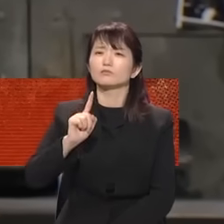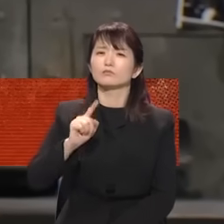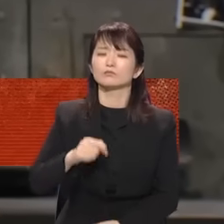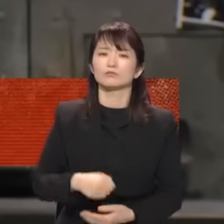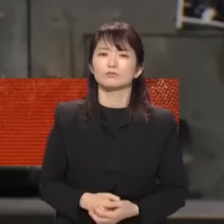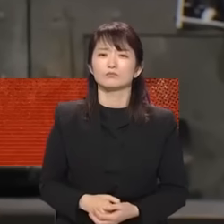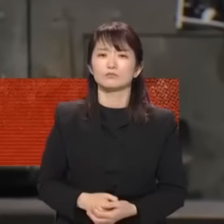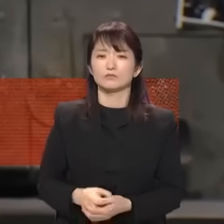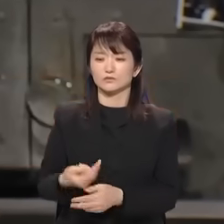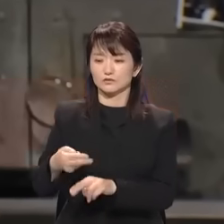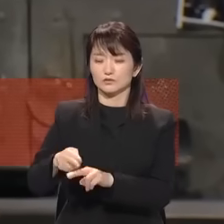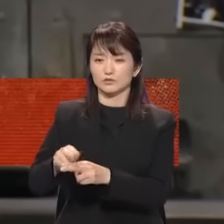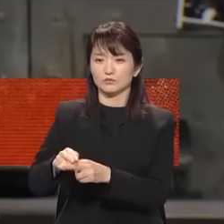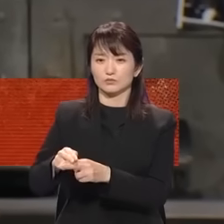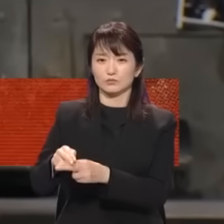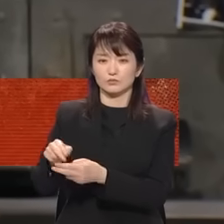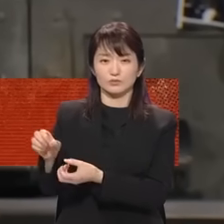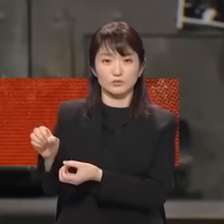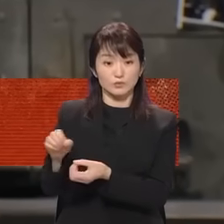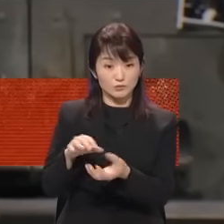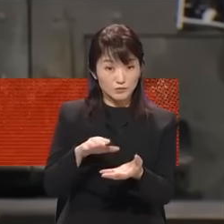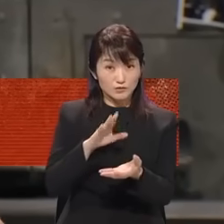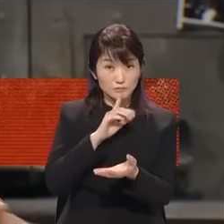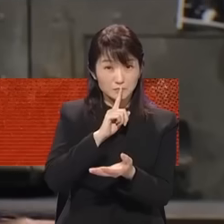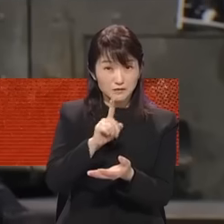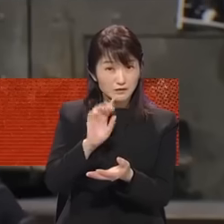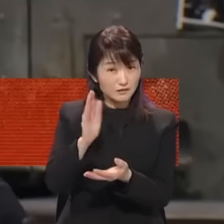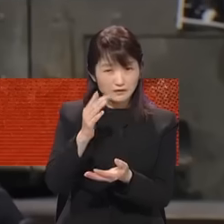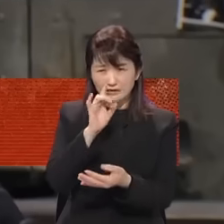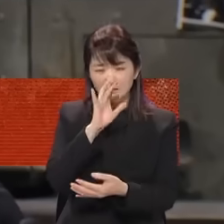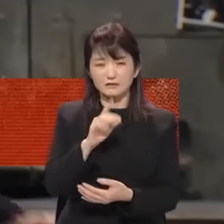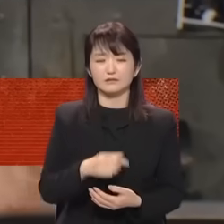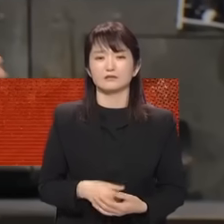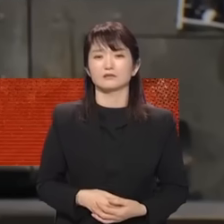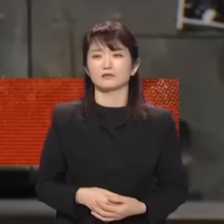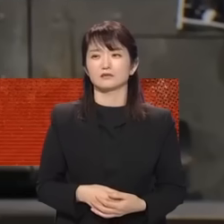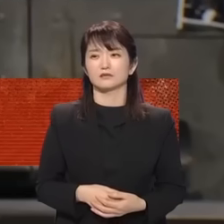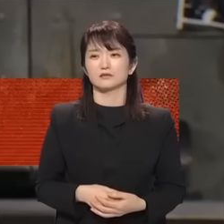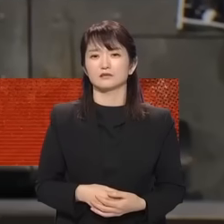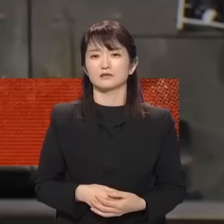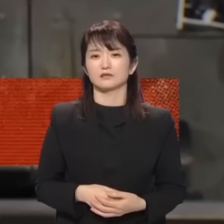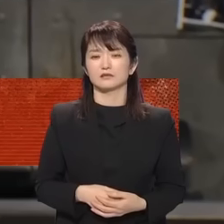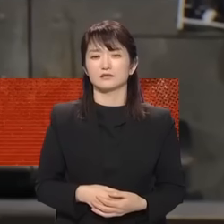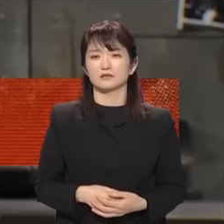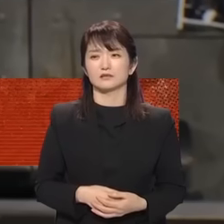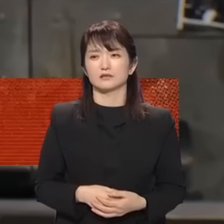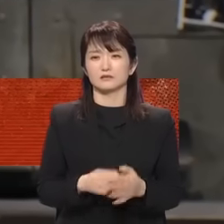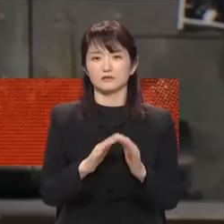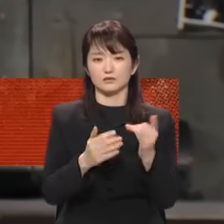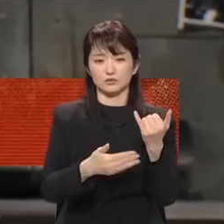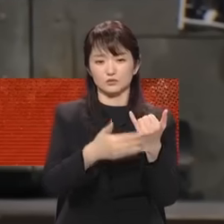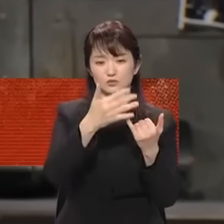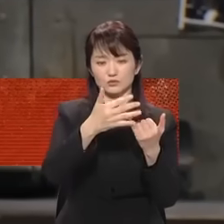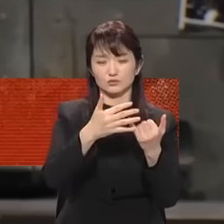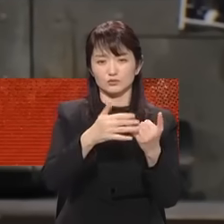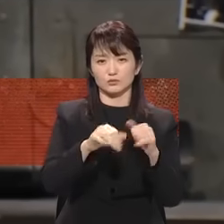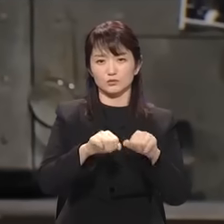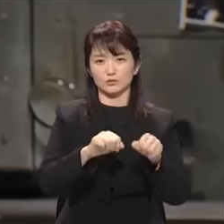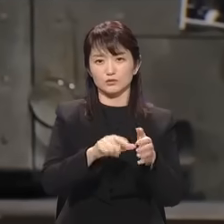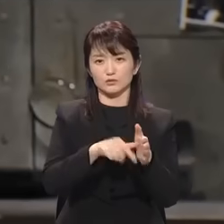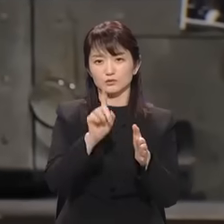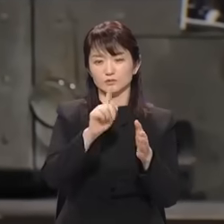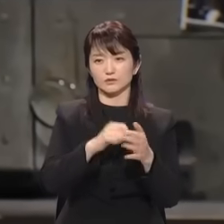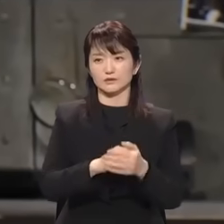계속해서 선물을 보는데 말이 되는 소리일까요 그러더니 자기 그이 보통이 유튜버 같은 할 때 댓글 쓸 때